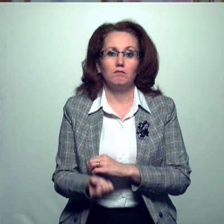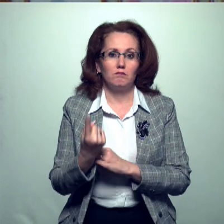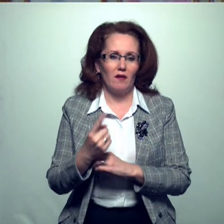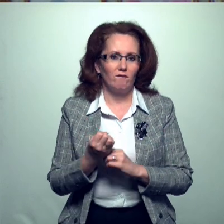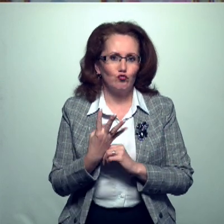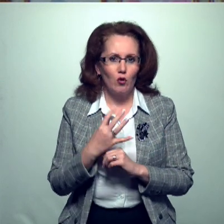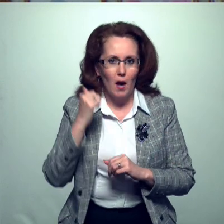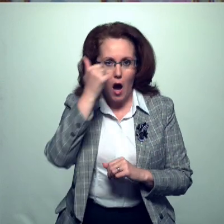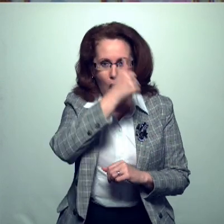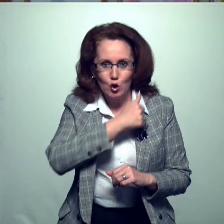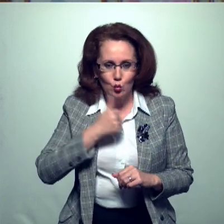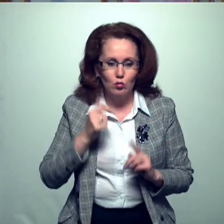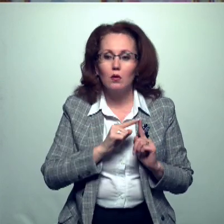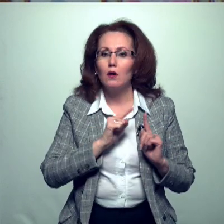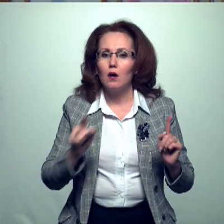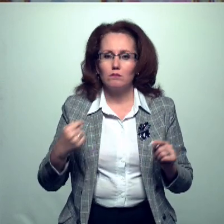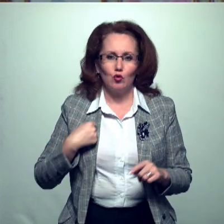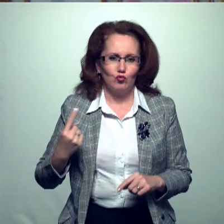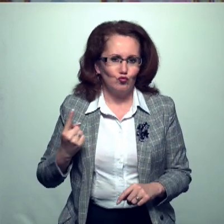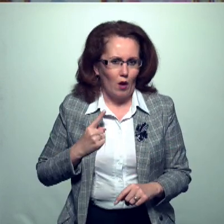в 2014 году, и вот с 2014 года мы ждали.